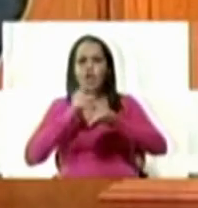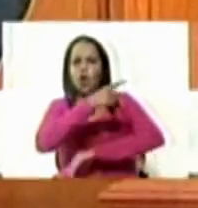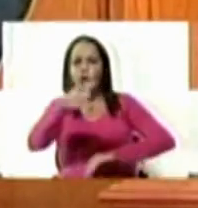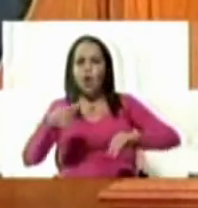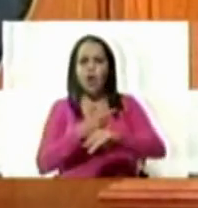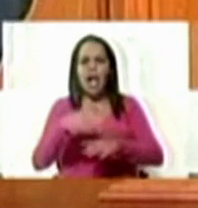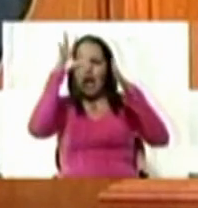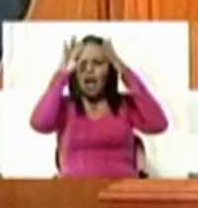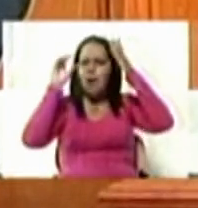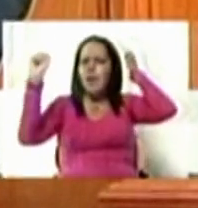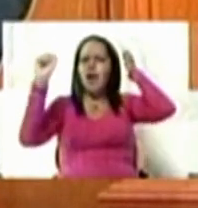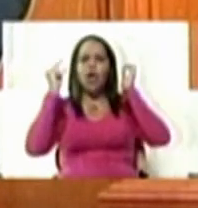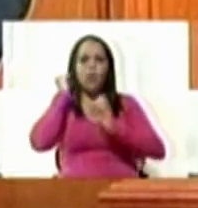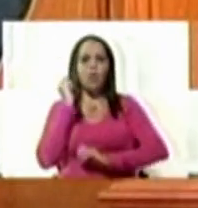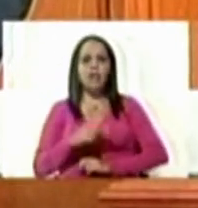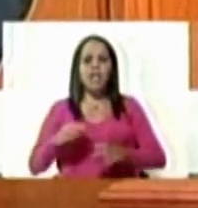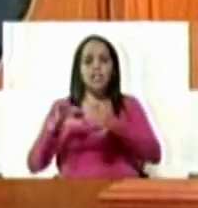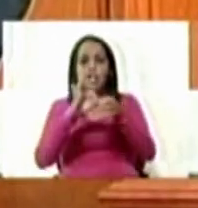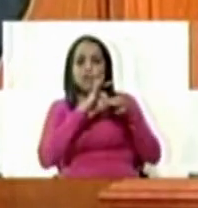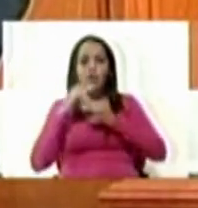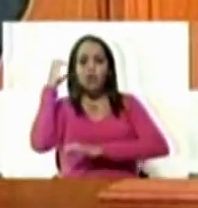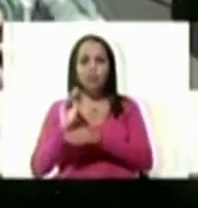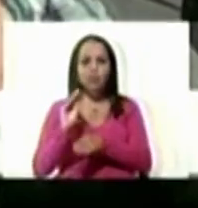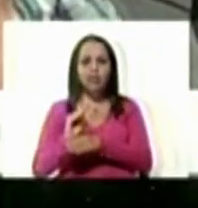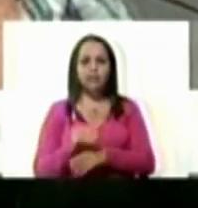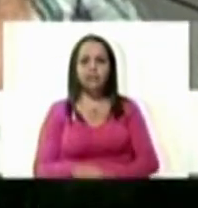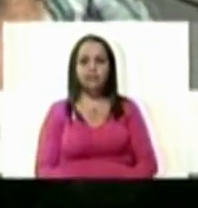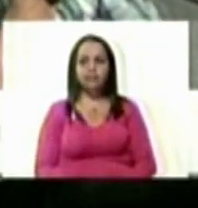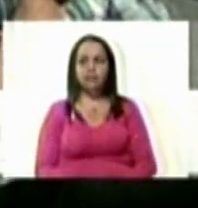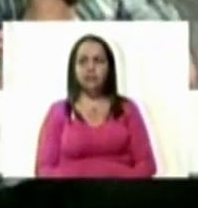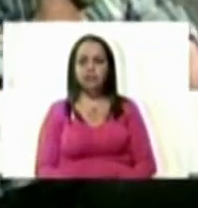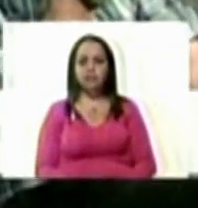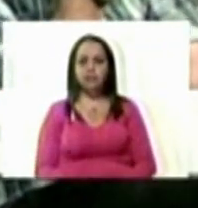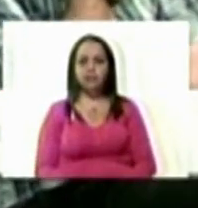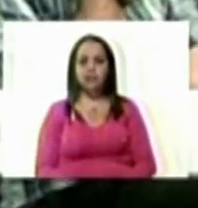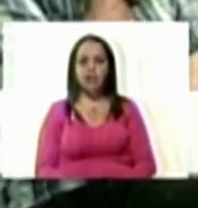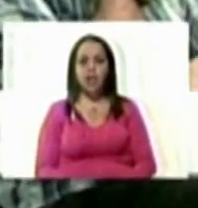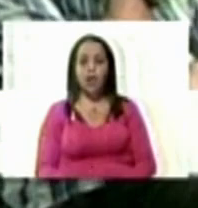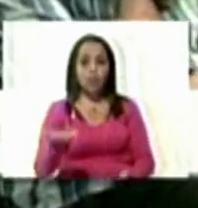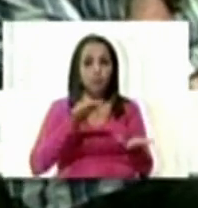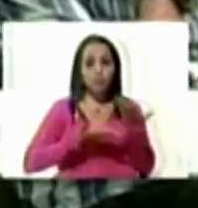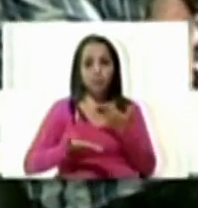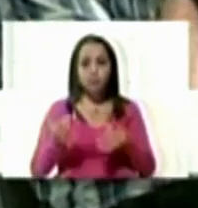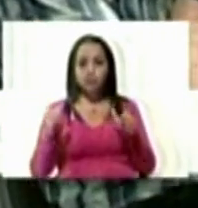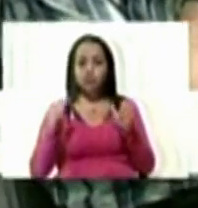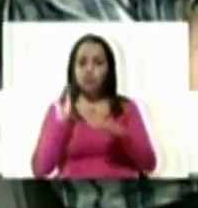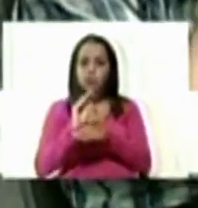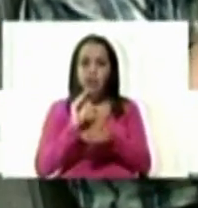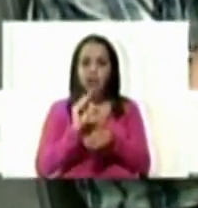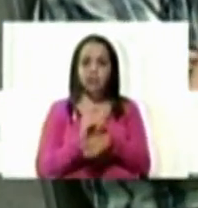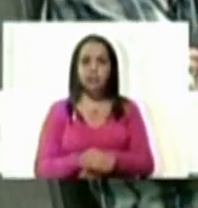Венесуэльский посол был вызван в одно из брюссельских учреждений. Но выслать его будет нелегко, потому что за это должны высказаться единогласно